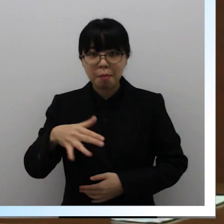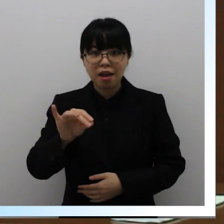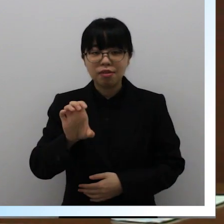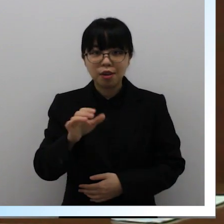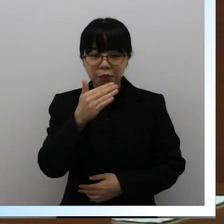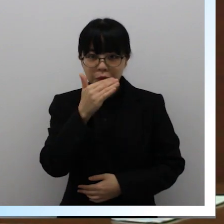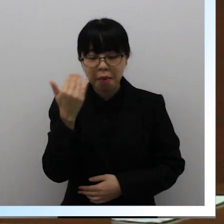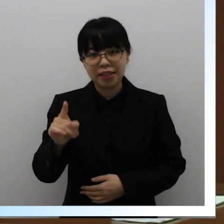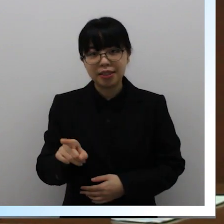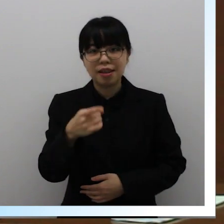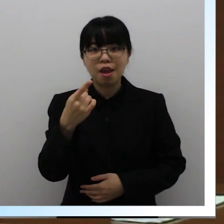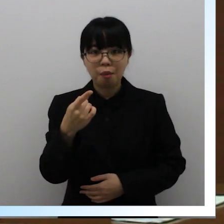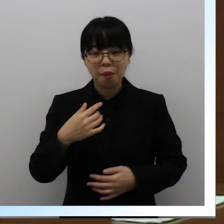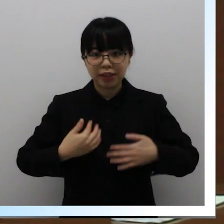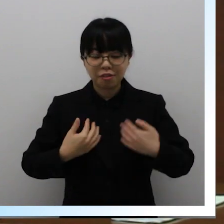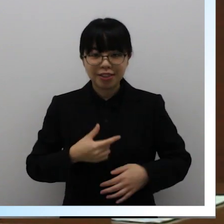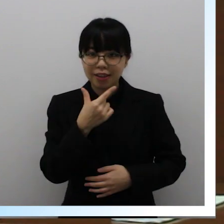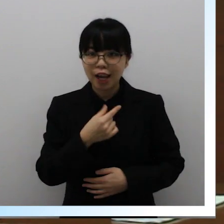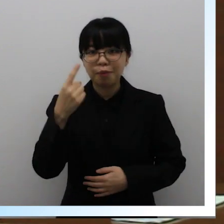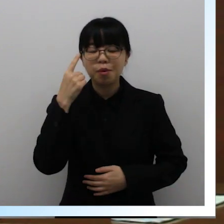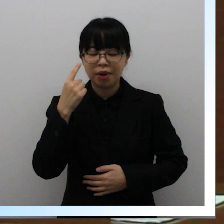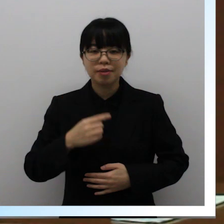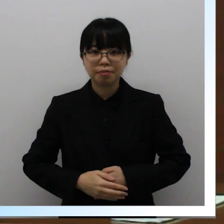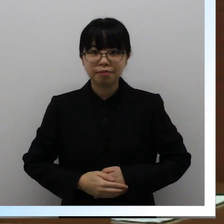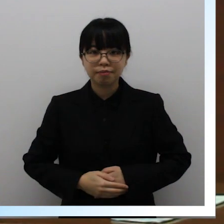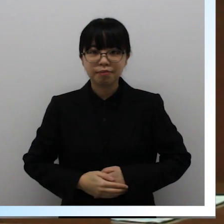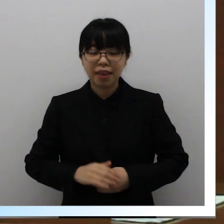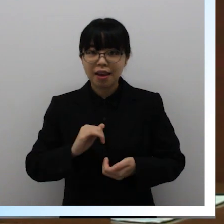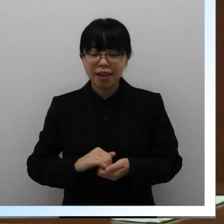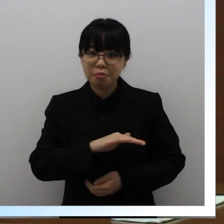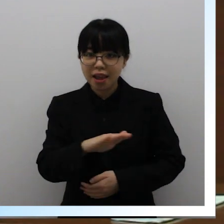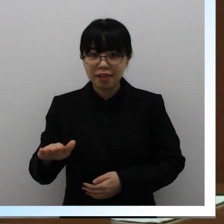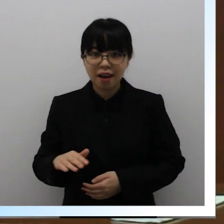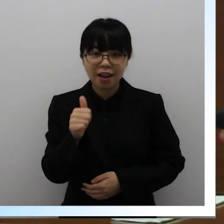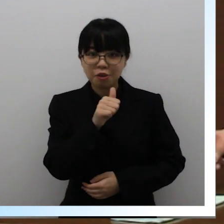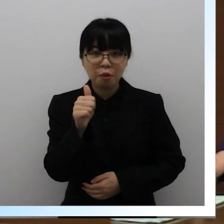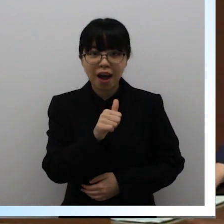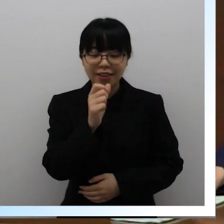。ご紹介のほどよろしくお願いいたします。以上でございます。